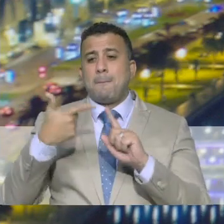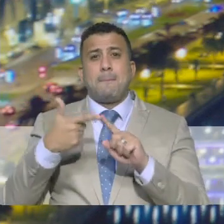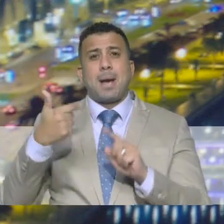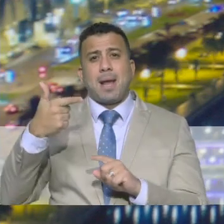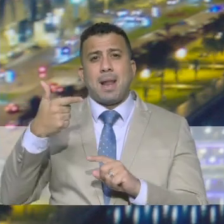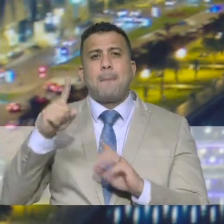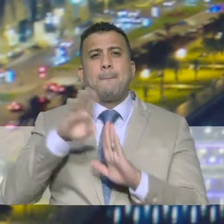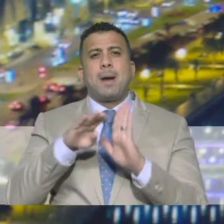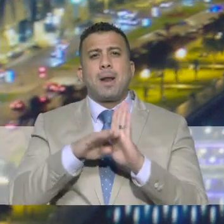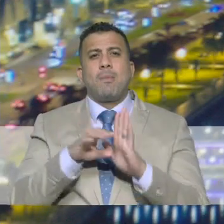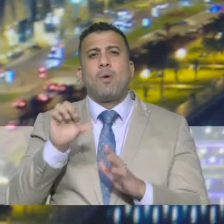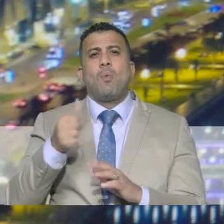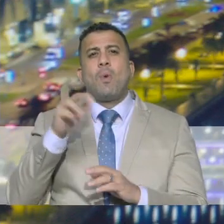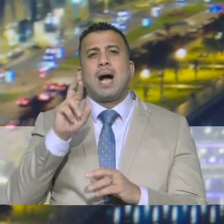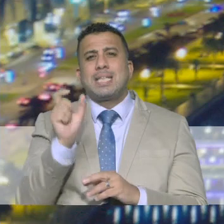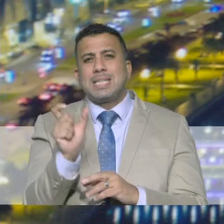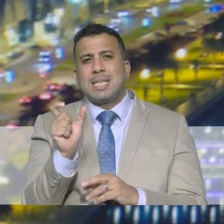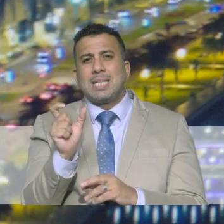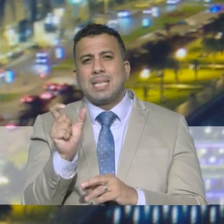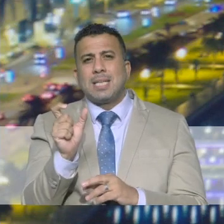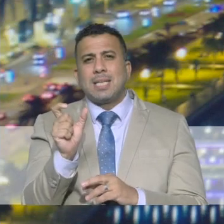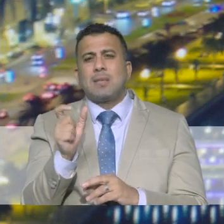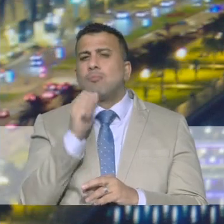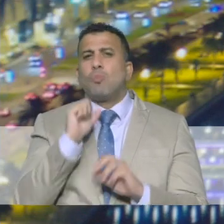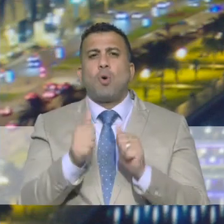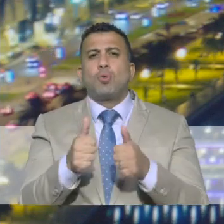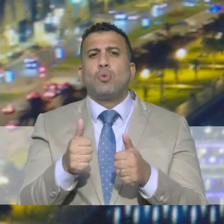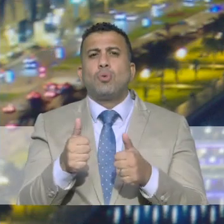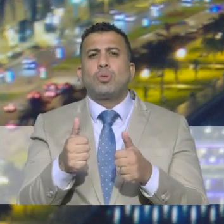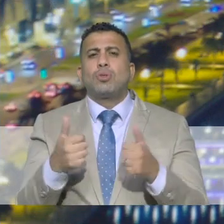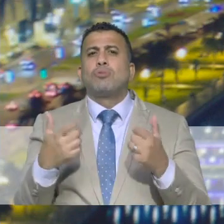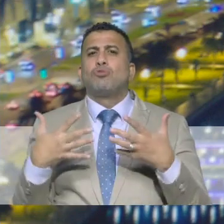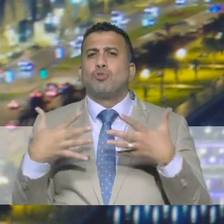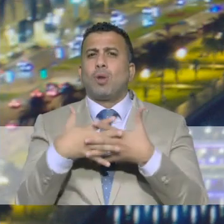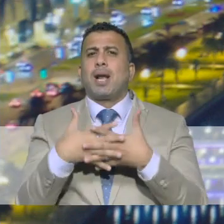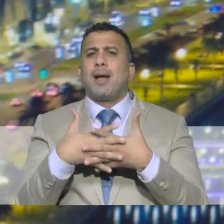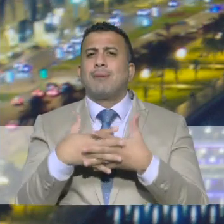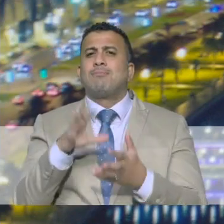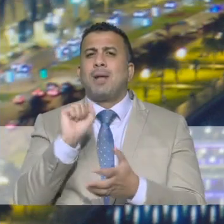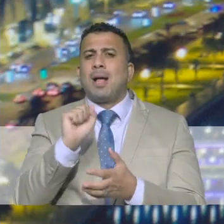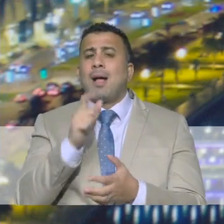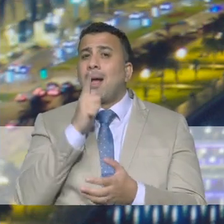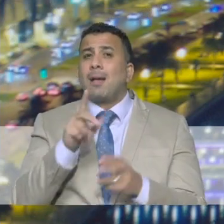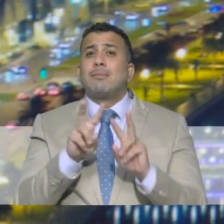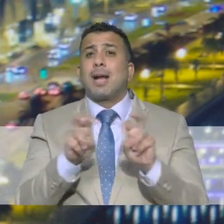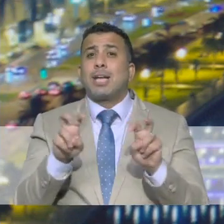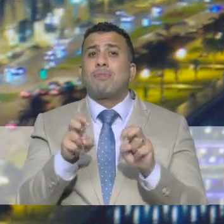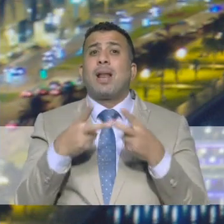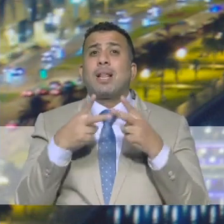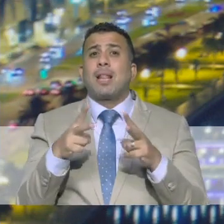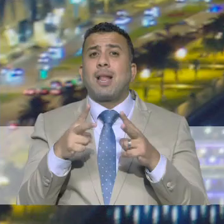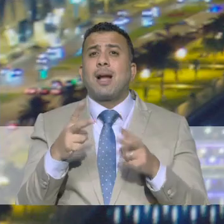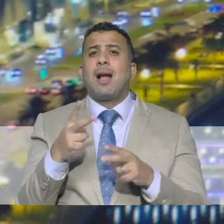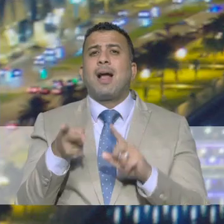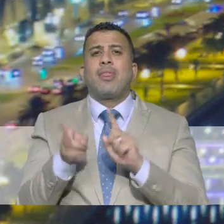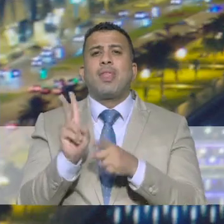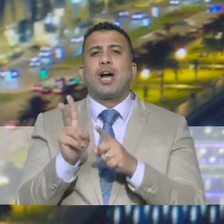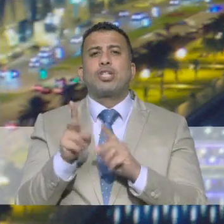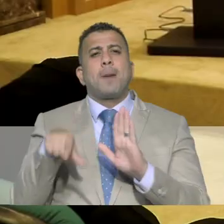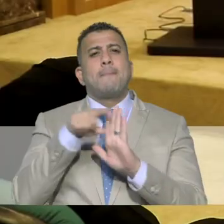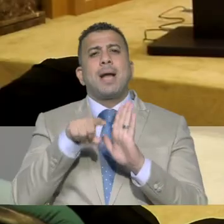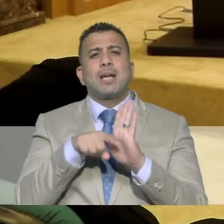عن المرحله الثانيه من برنامج وازن وذلك بمقرها بحضور شركاء الاستراتيجيه حيث تم الكشف عن